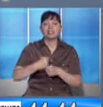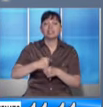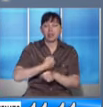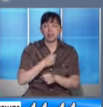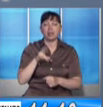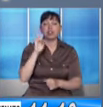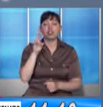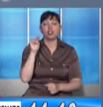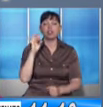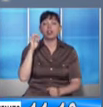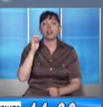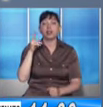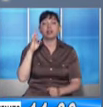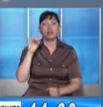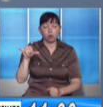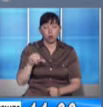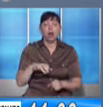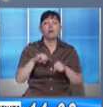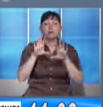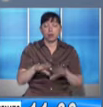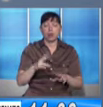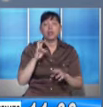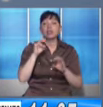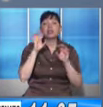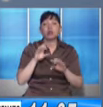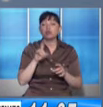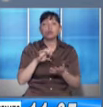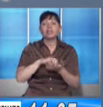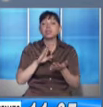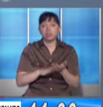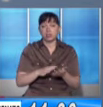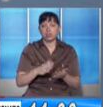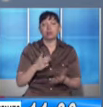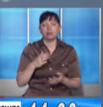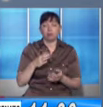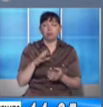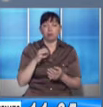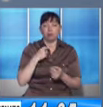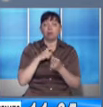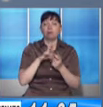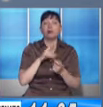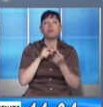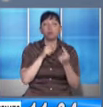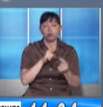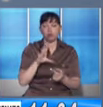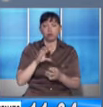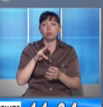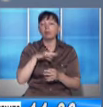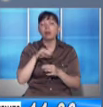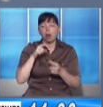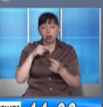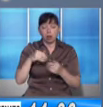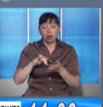Nina Cereteu, să luăm o decizie ilegală ca să nu înregistrăm partidul nostru. Ulterior, am venit